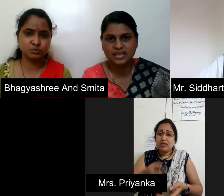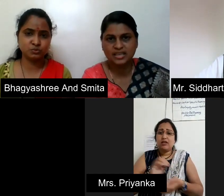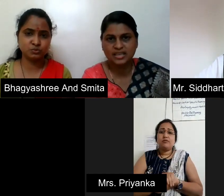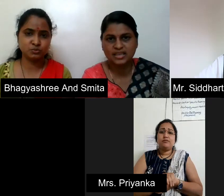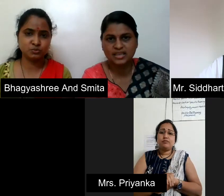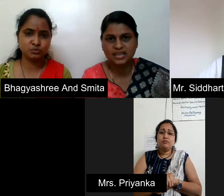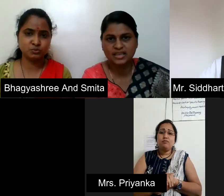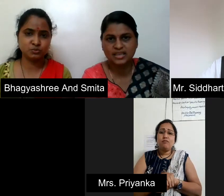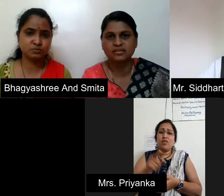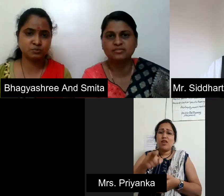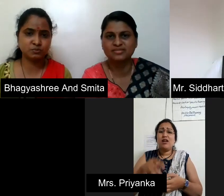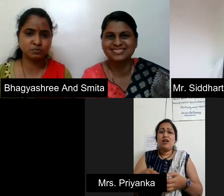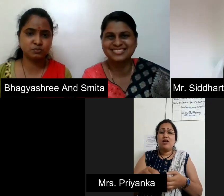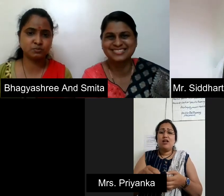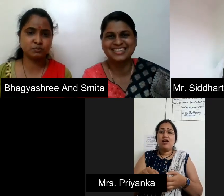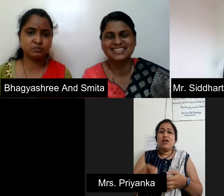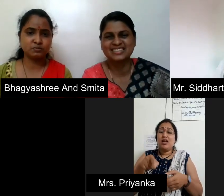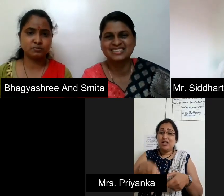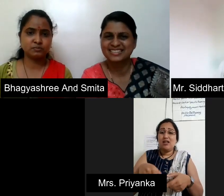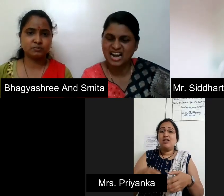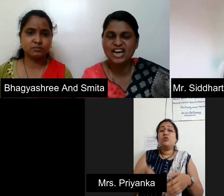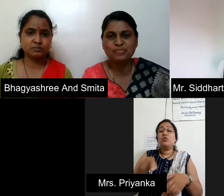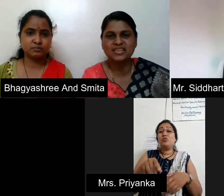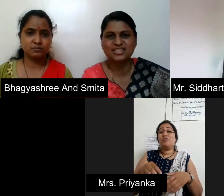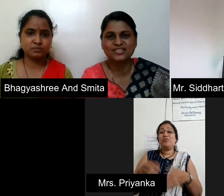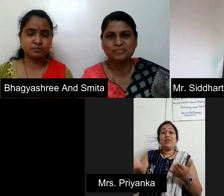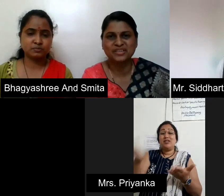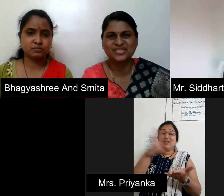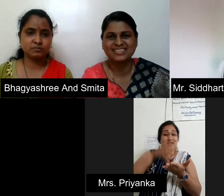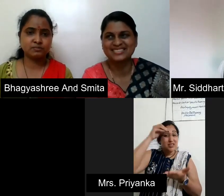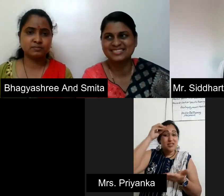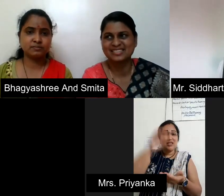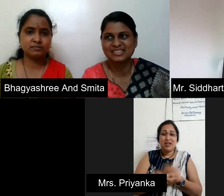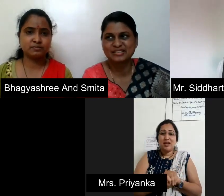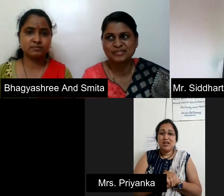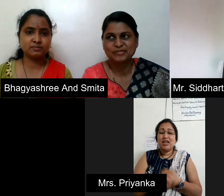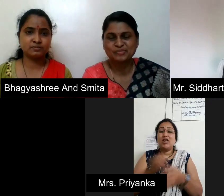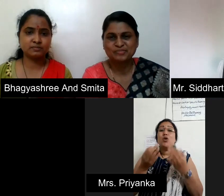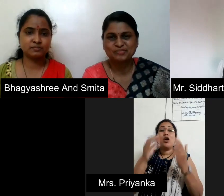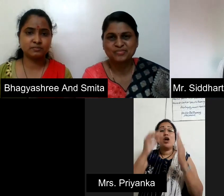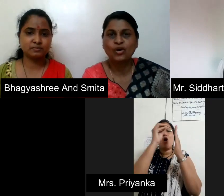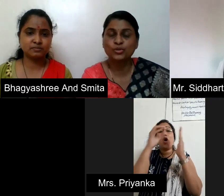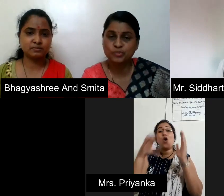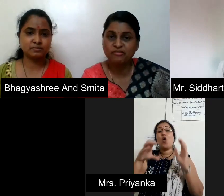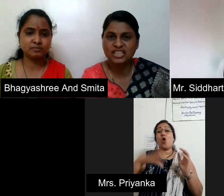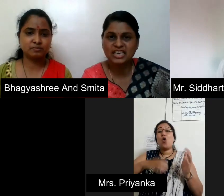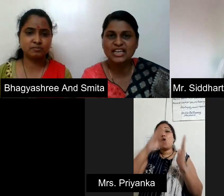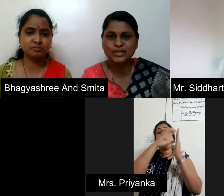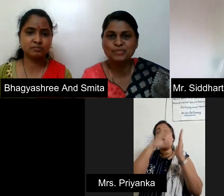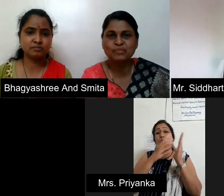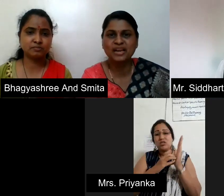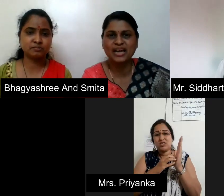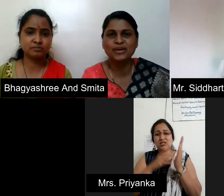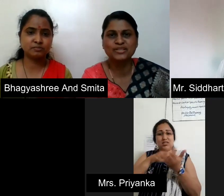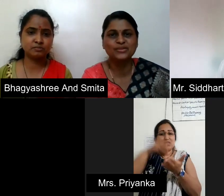मास्टरी। क्या बात है, आर्ट मास्टर, बहुत बहुत बहुत बहुत बड़ा अचीवमेंट है। जहां से फर्स्ट